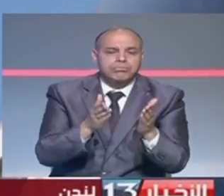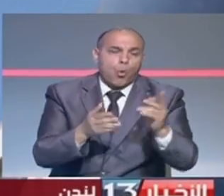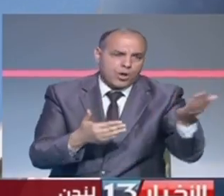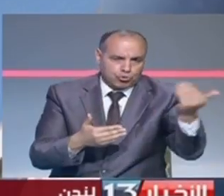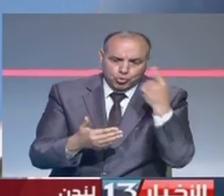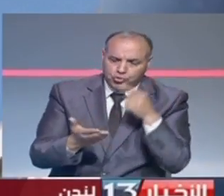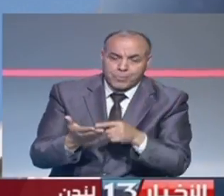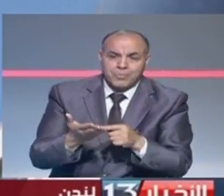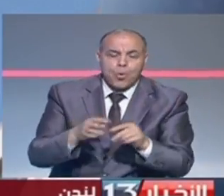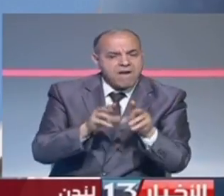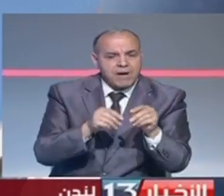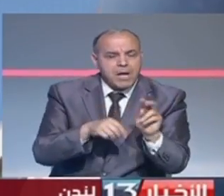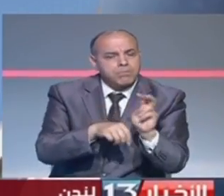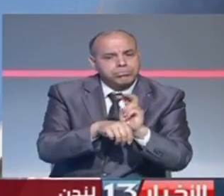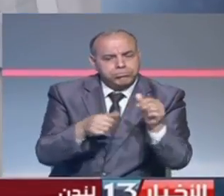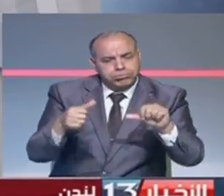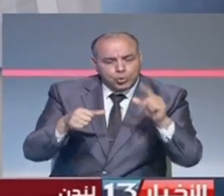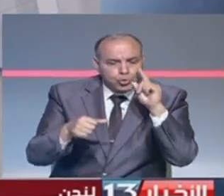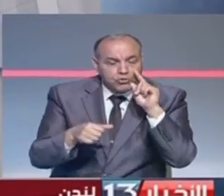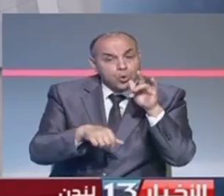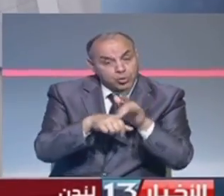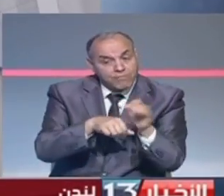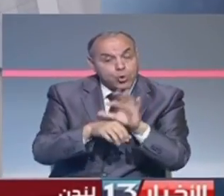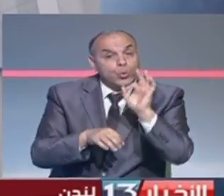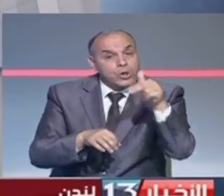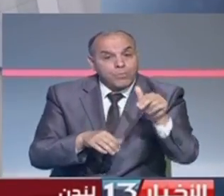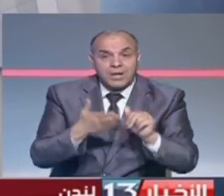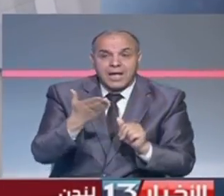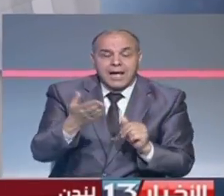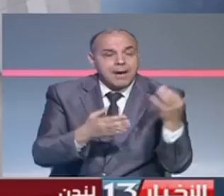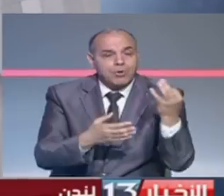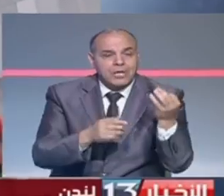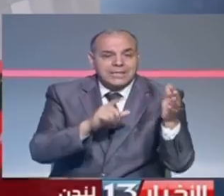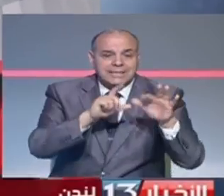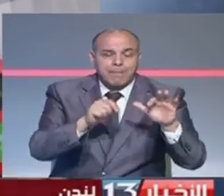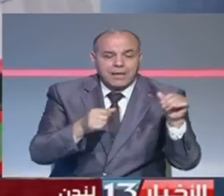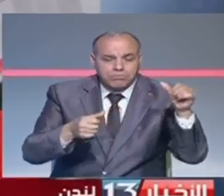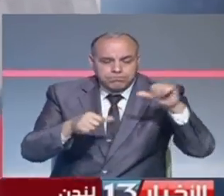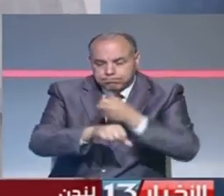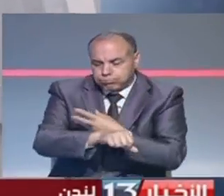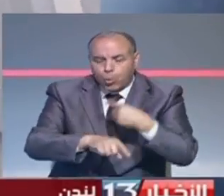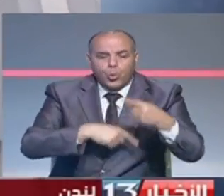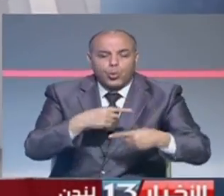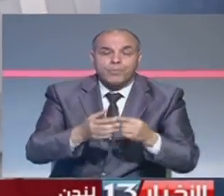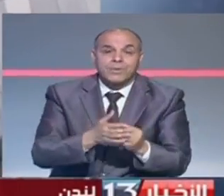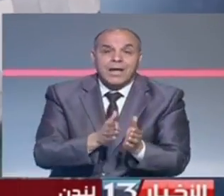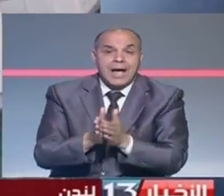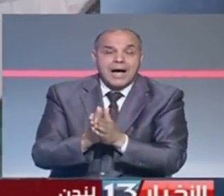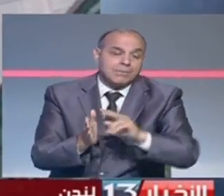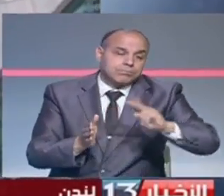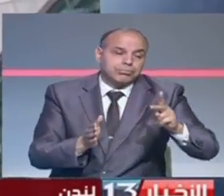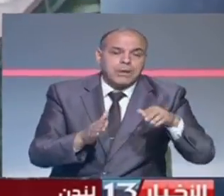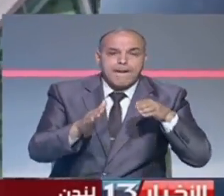واسرهم ل اختبارات الكشف عن فيروس كورونا بمعدل سبعين اختبار في اليوم كما تم تحويل